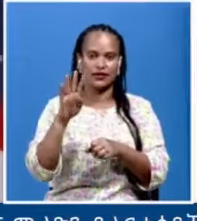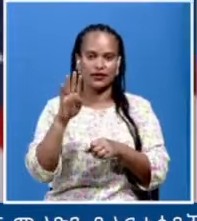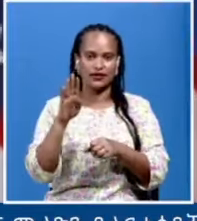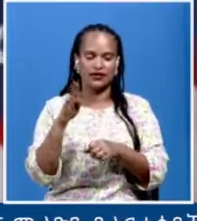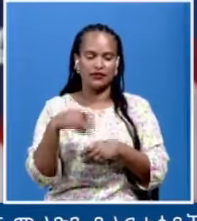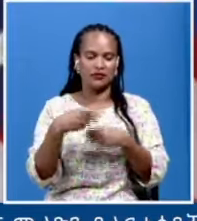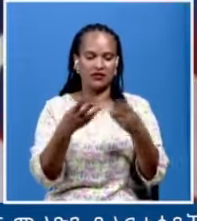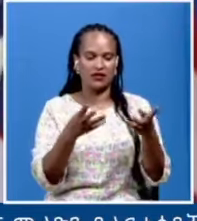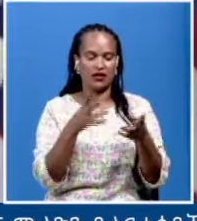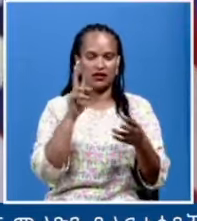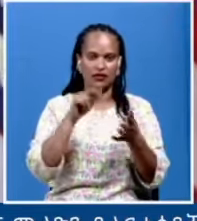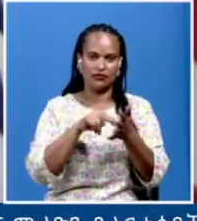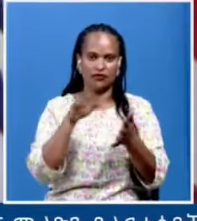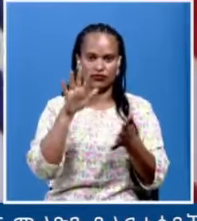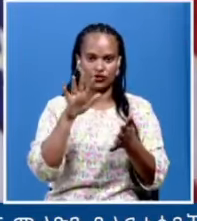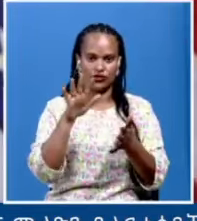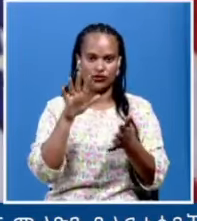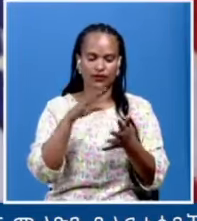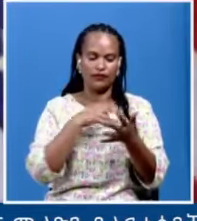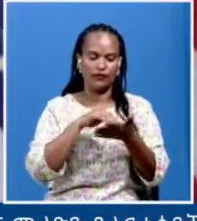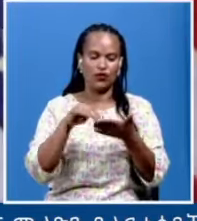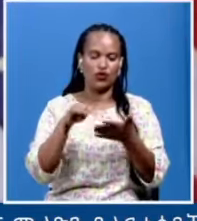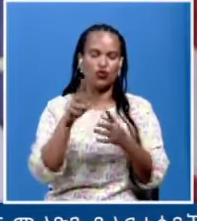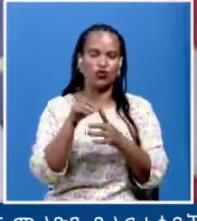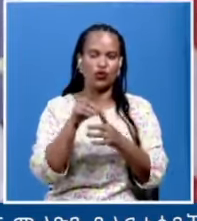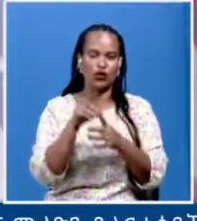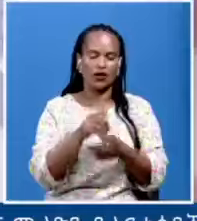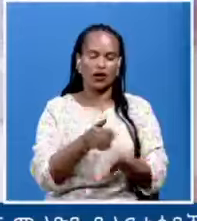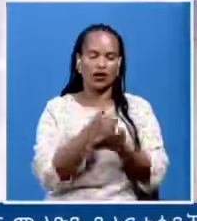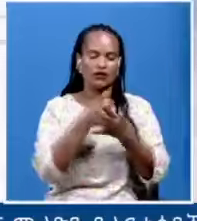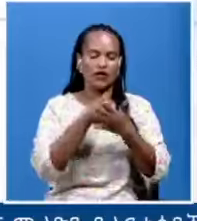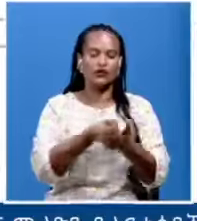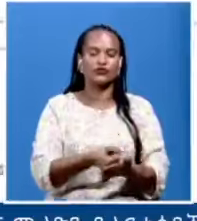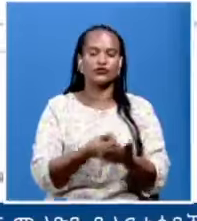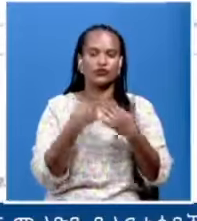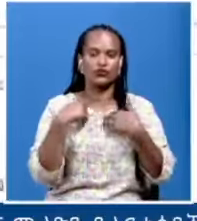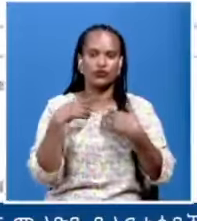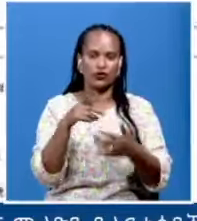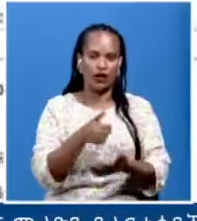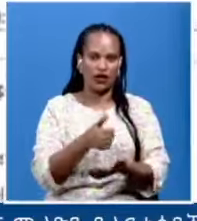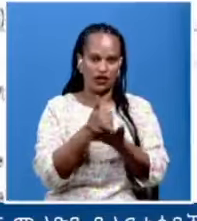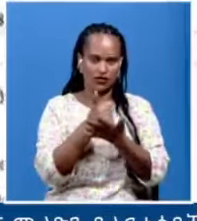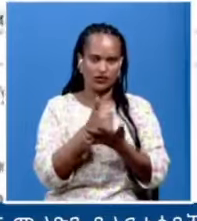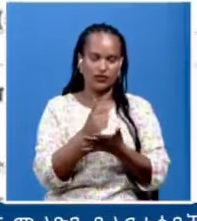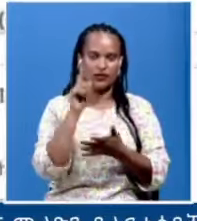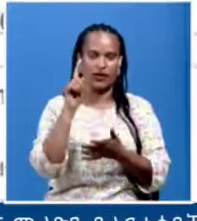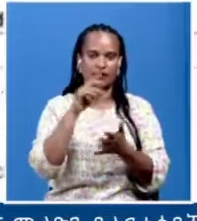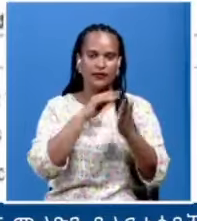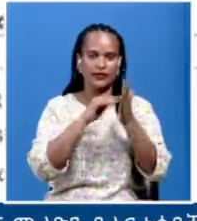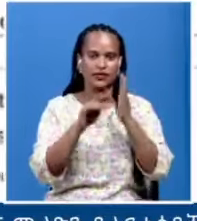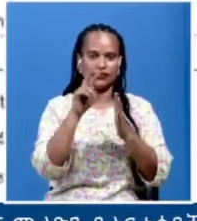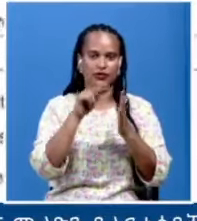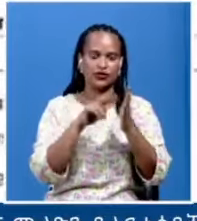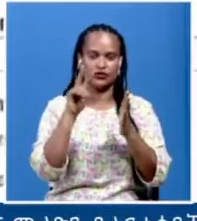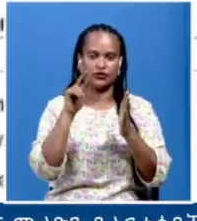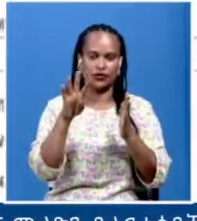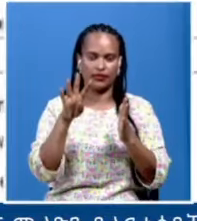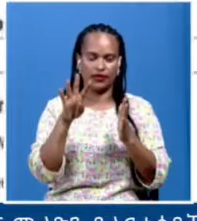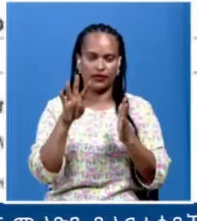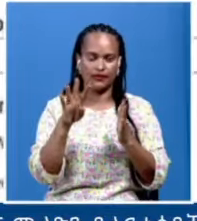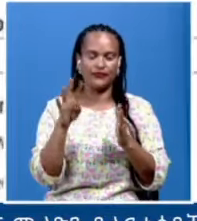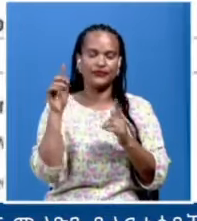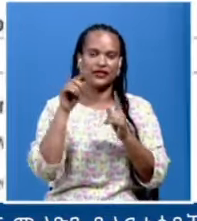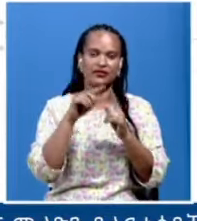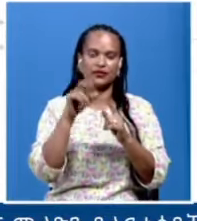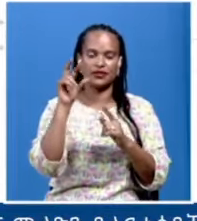ዝሕግዝ 2.5 ሚልዮን ዶላር ኣሜሪካ ህፁፅ ሓገዝ እዩ ኣጽዲቑ ዘሎም እቲ ሓገዝ ካብ ሓደ መስከረም 2024